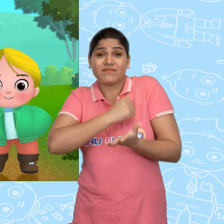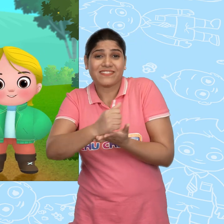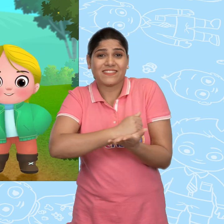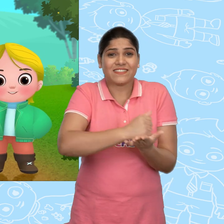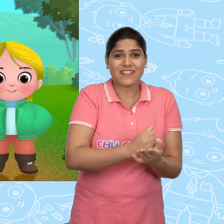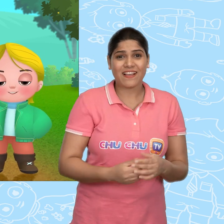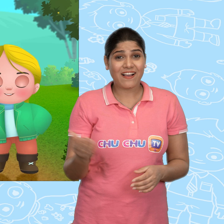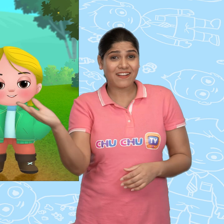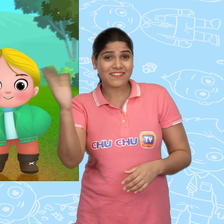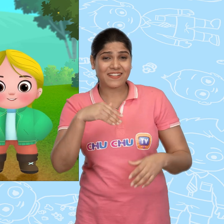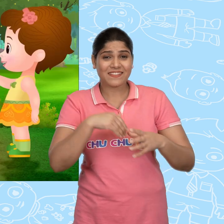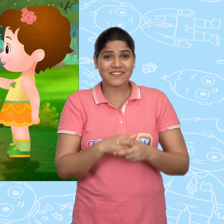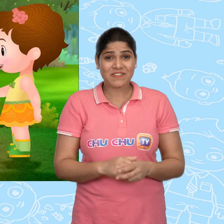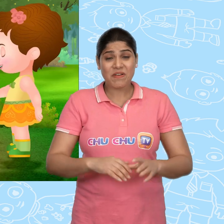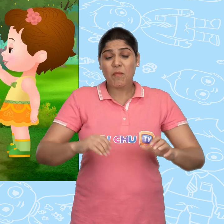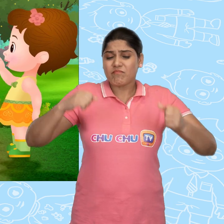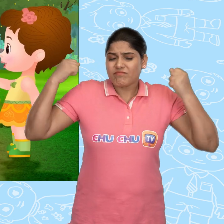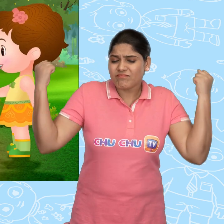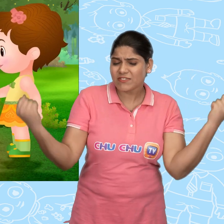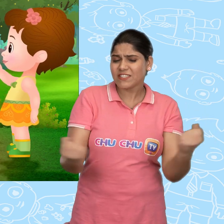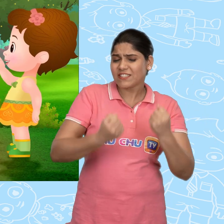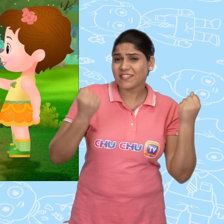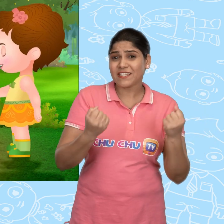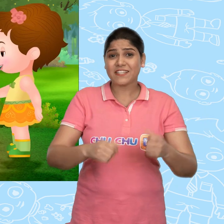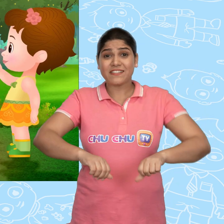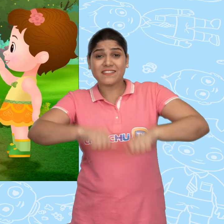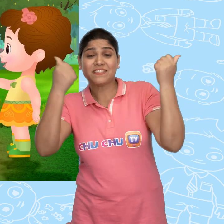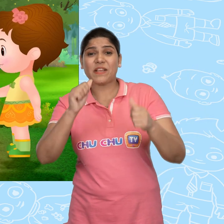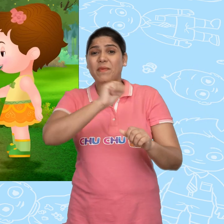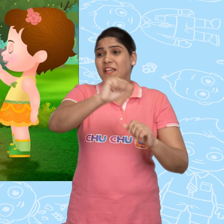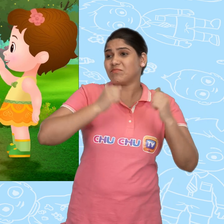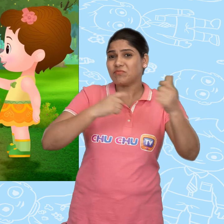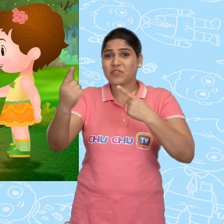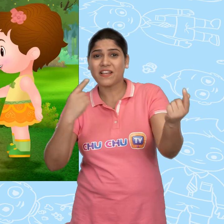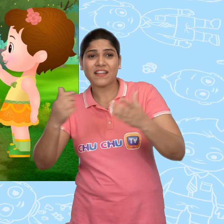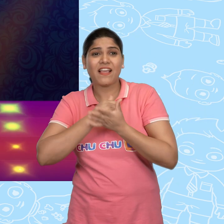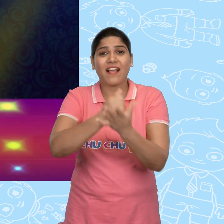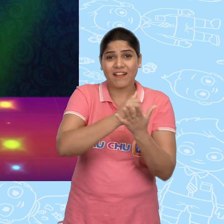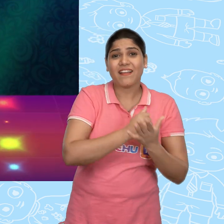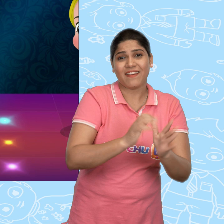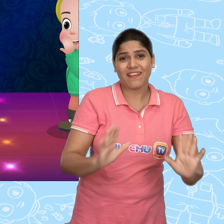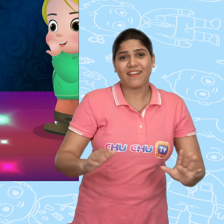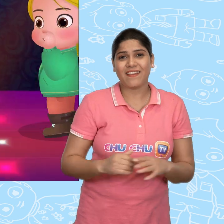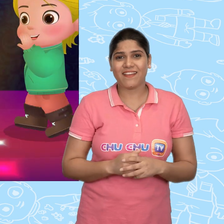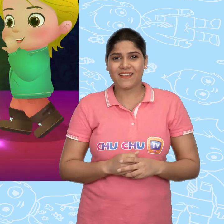लगे। आओ चलो, मेहनत करके जीतने में एक दूसरे की मदद करें।